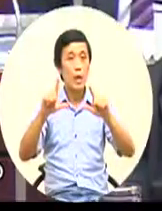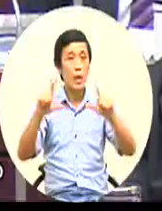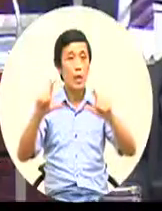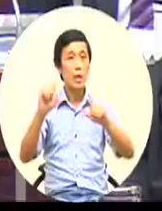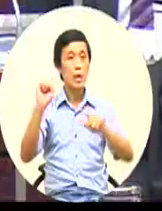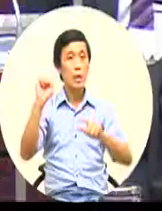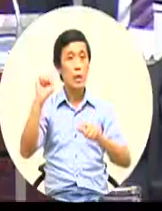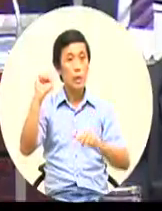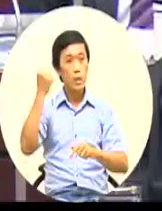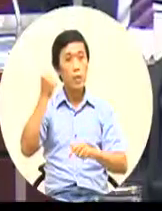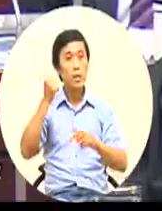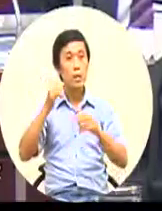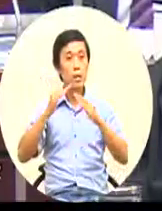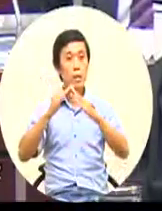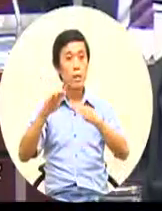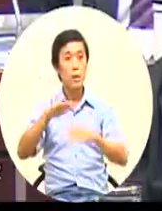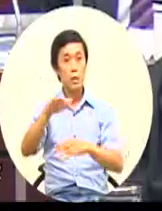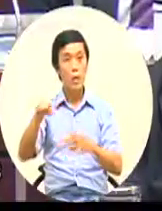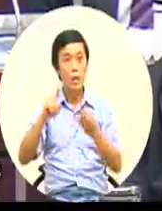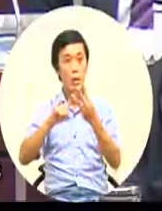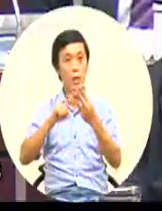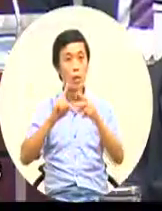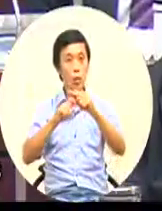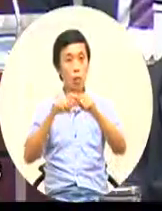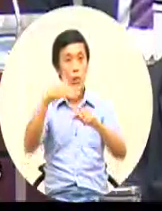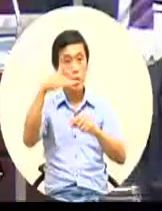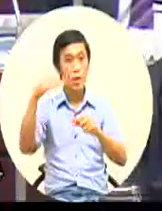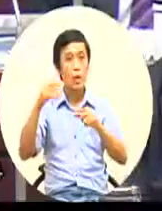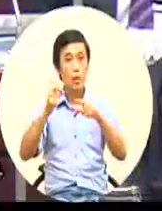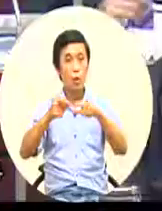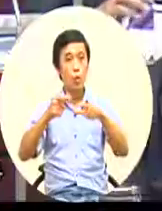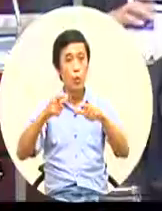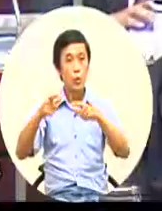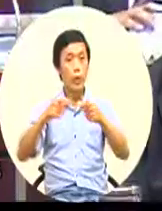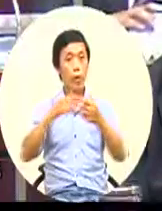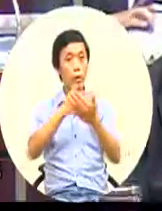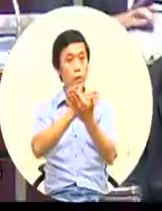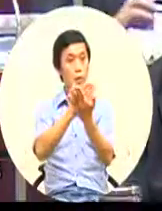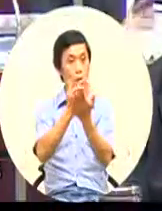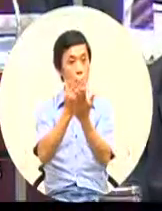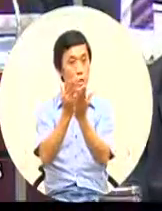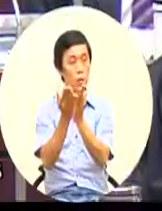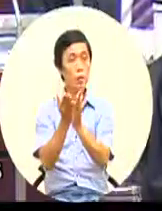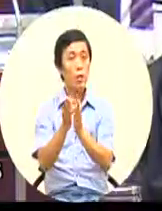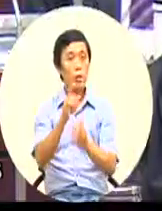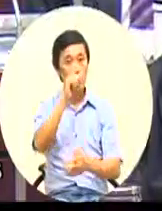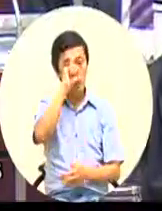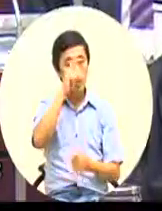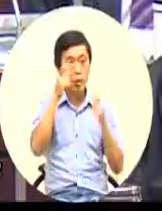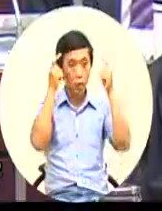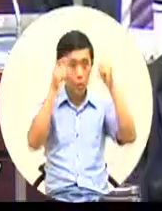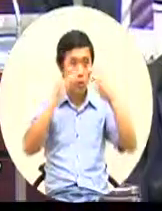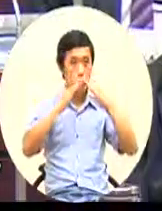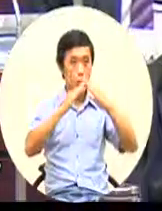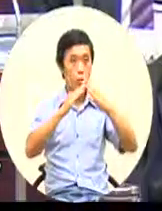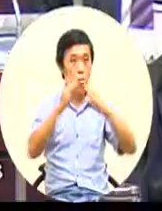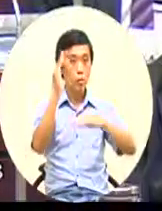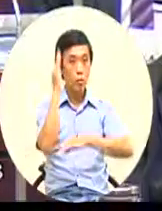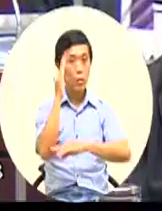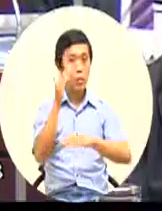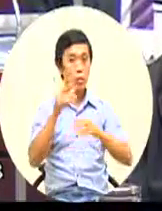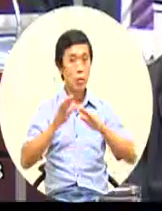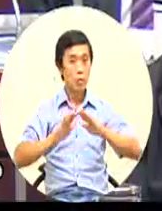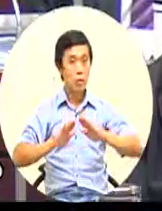是工商中山公园，不管足济足济，为了高雄市政的提升进